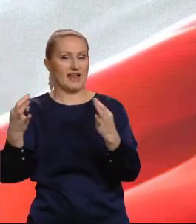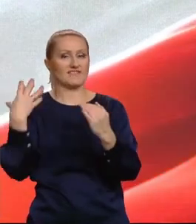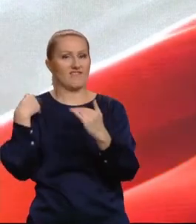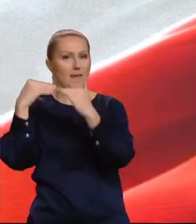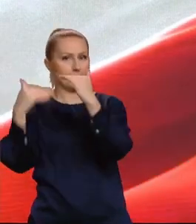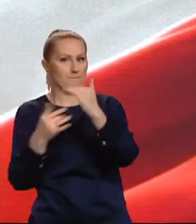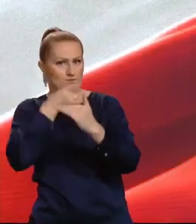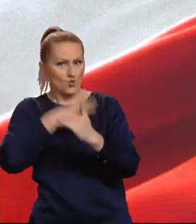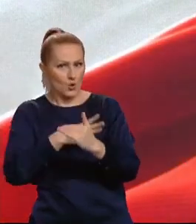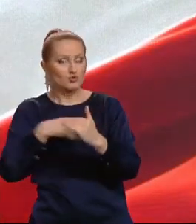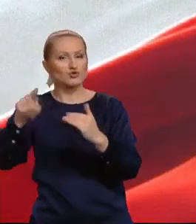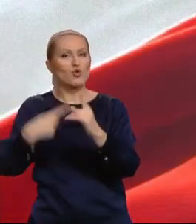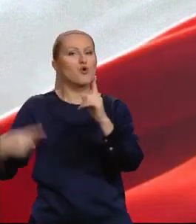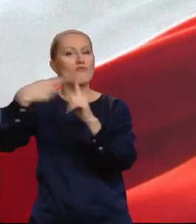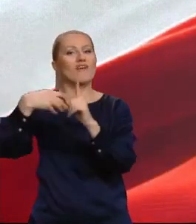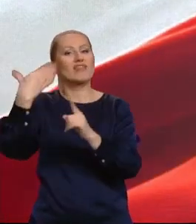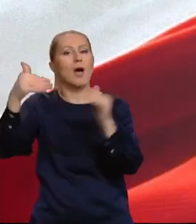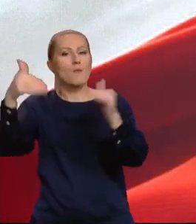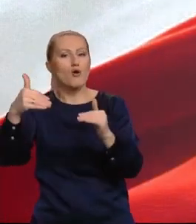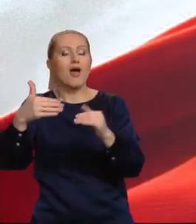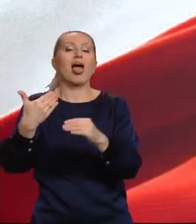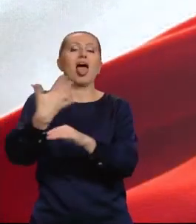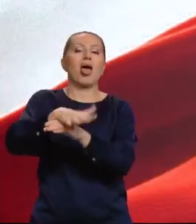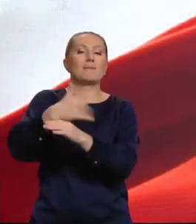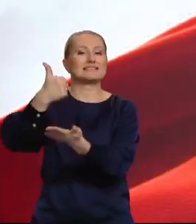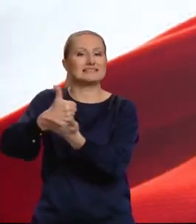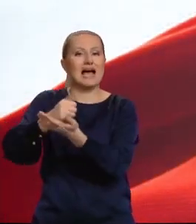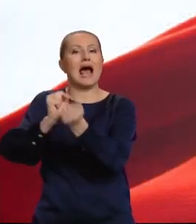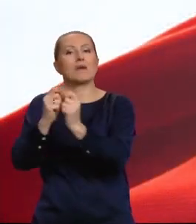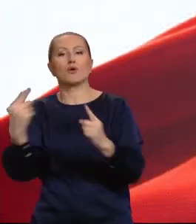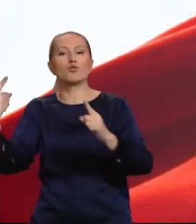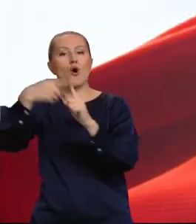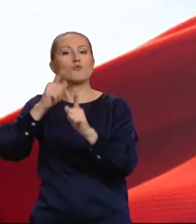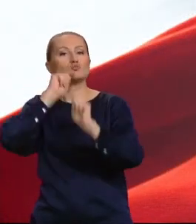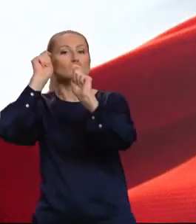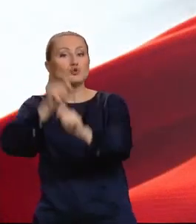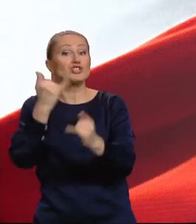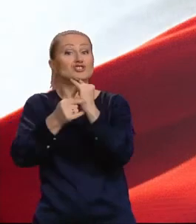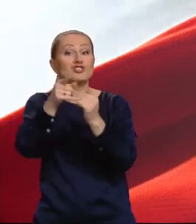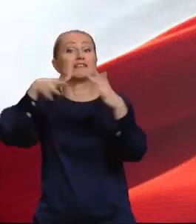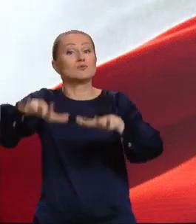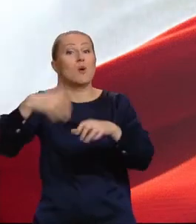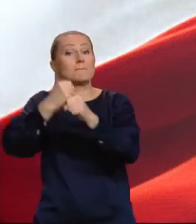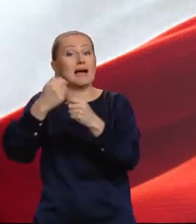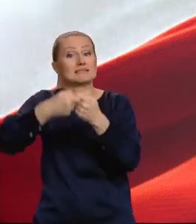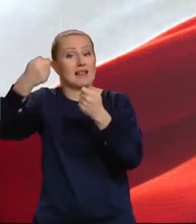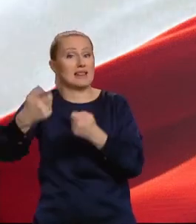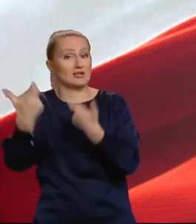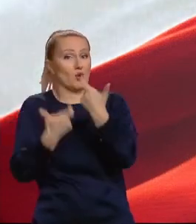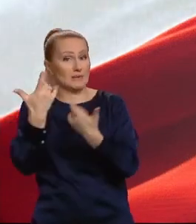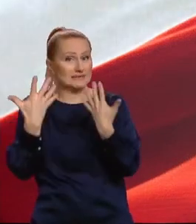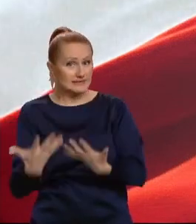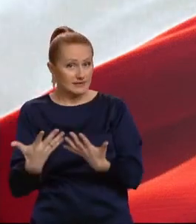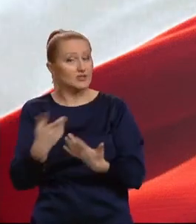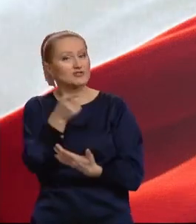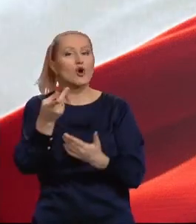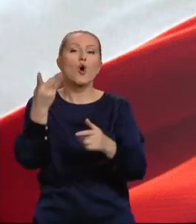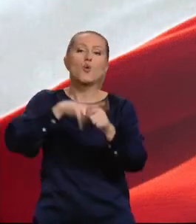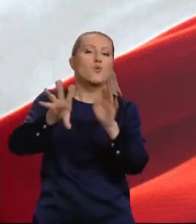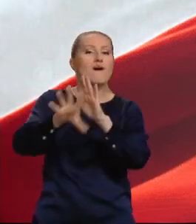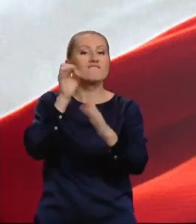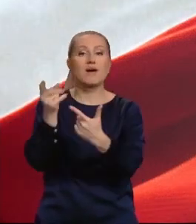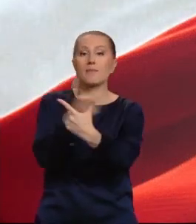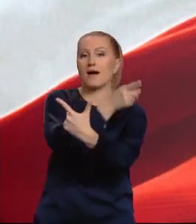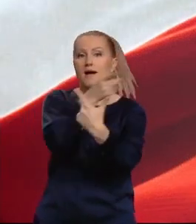z dodatkowymi możliwościami, takimi jak emerytury stażowe czy bonusy za dłuższą obecność na rynku pracy. Jakie stanowisko w tej sprawie